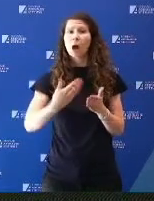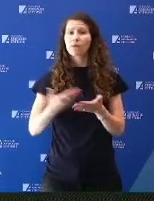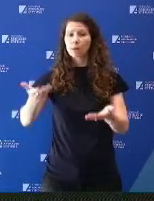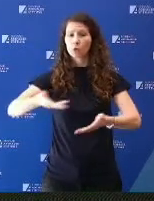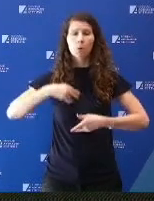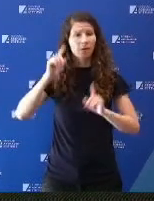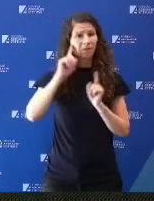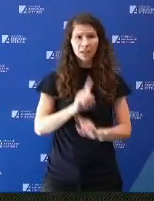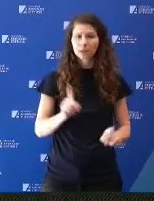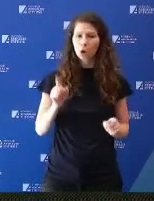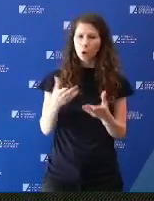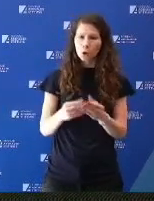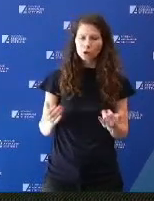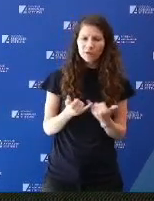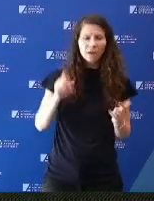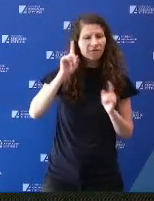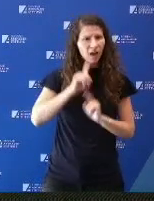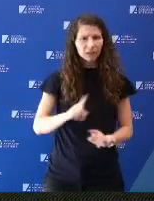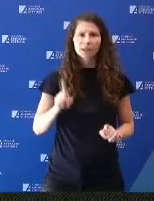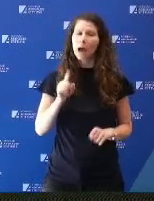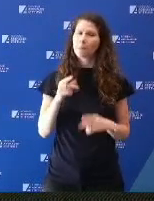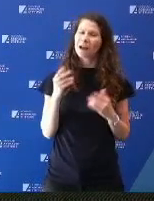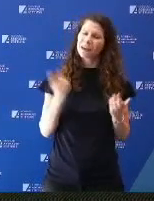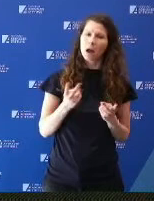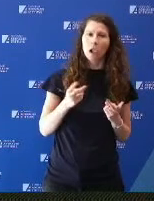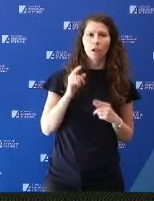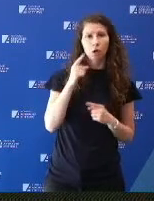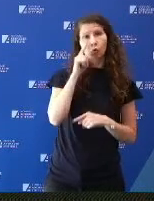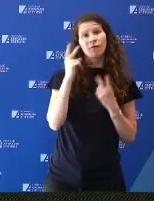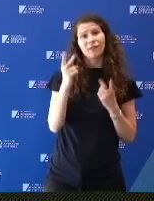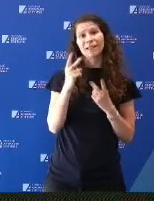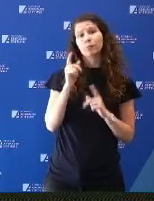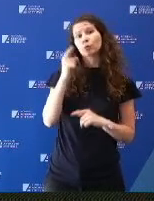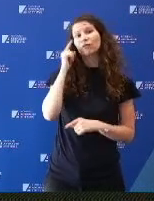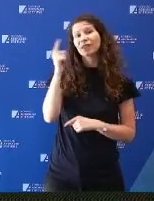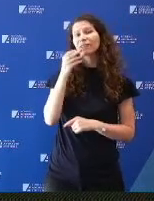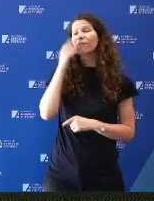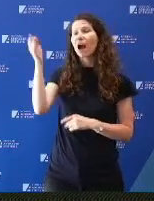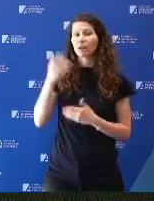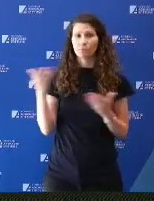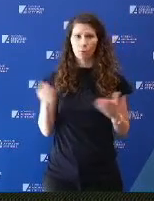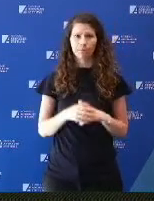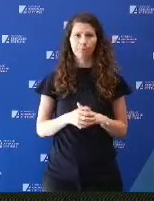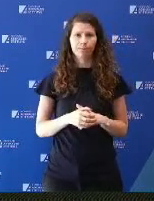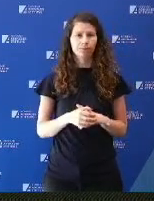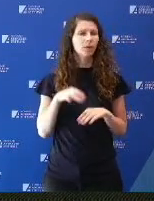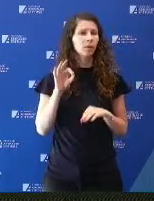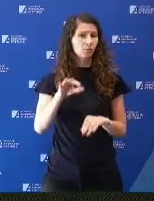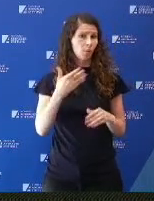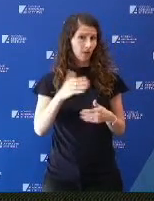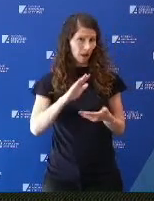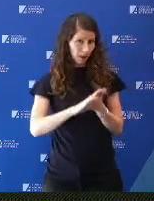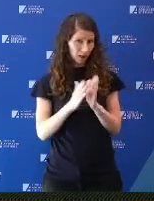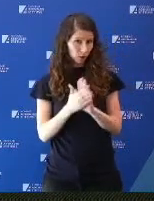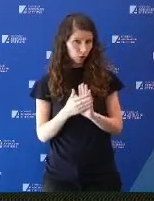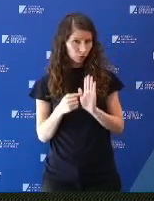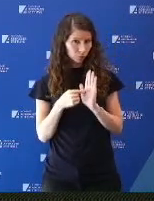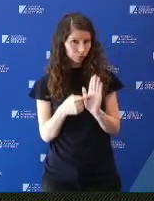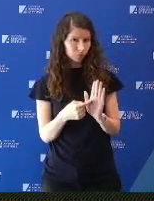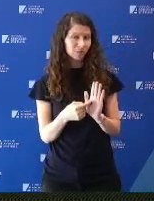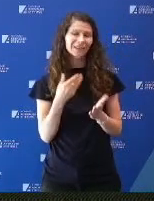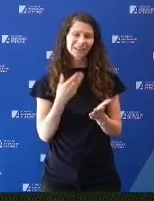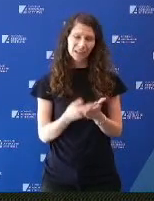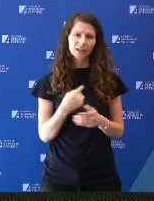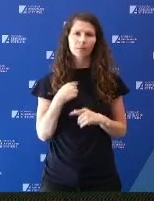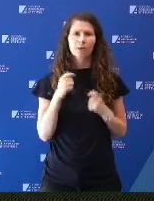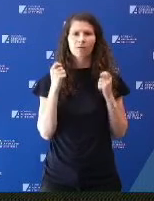die löst, aber das ist auch egal, man muss nur wissen, wen man fragt. Und um das ein bisschen praktischer auch zu machen, deswegen würde ich vorschlagen, dass man